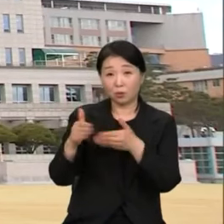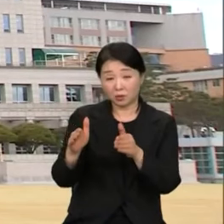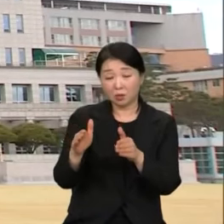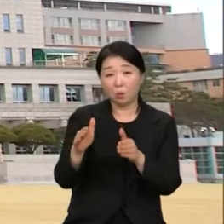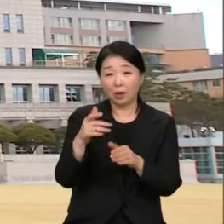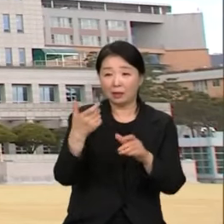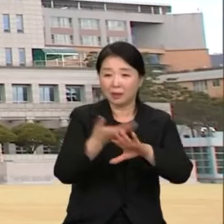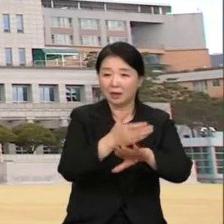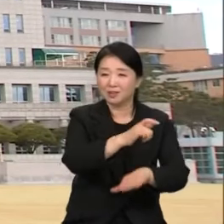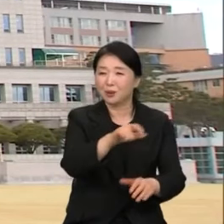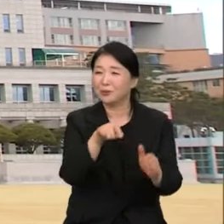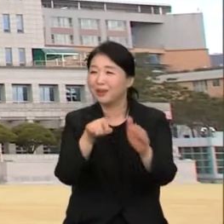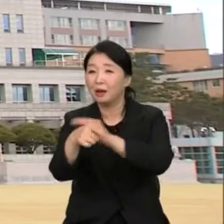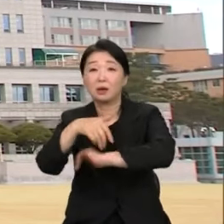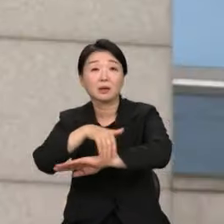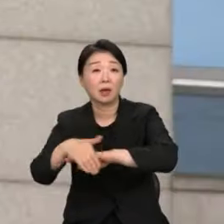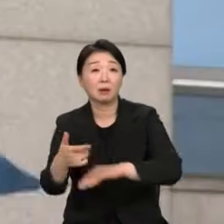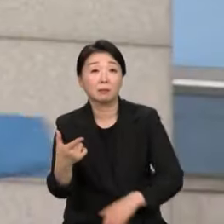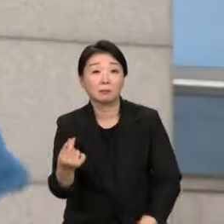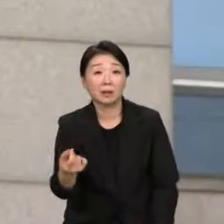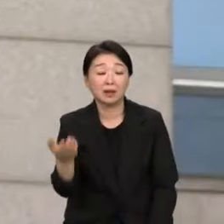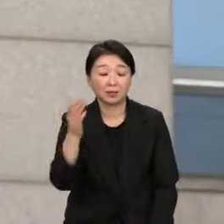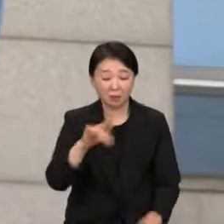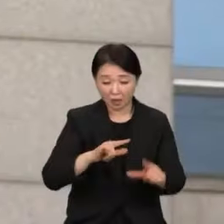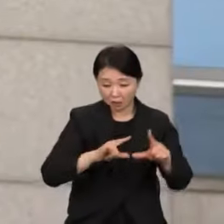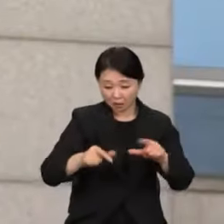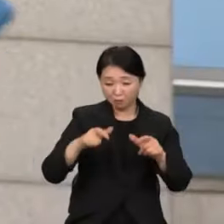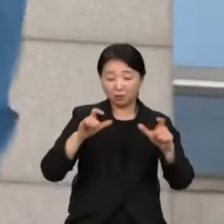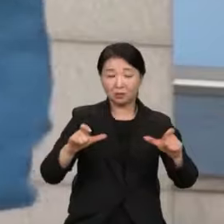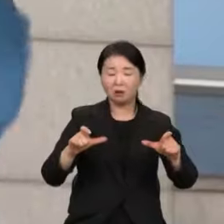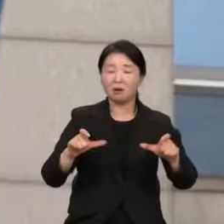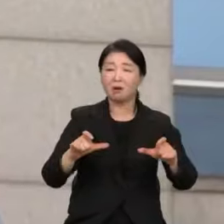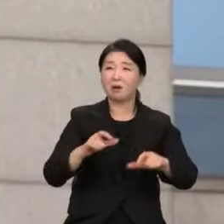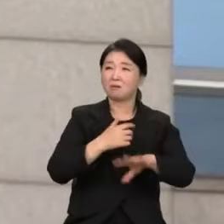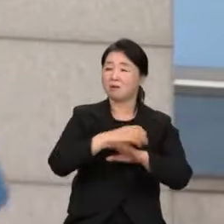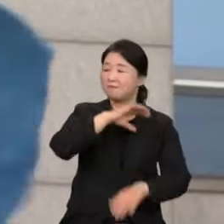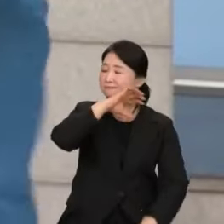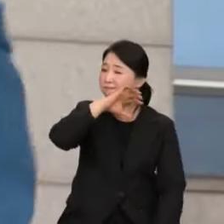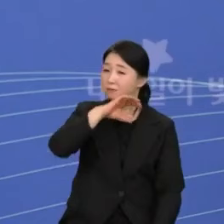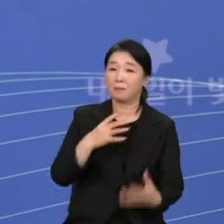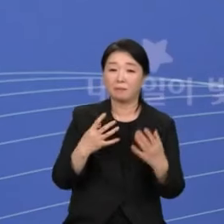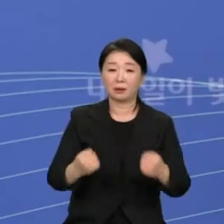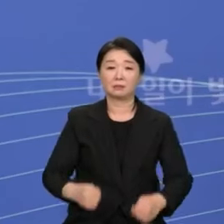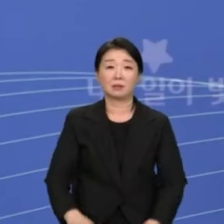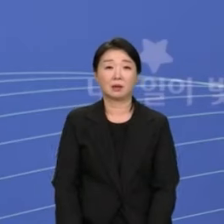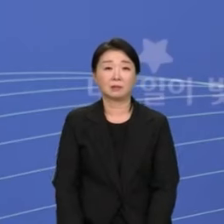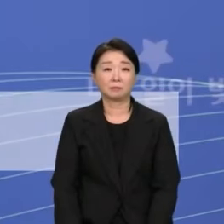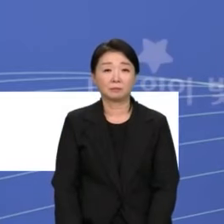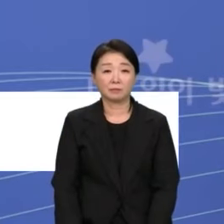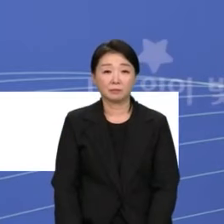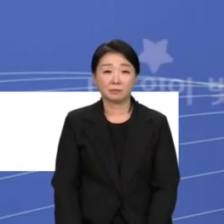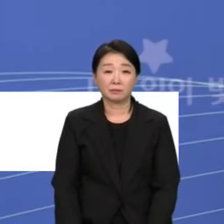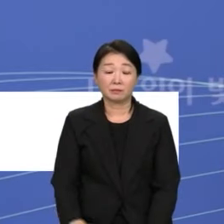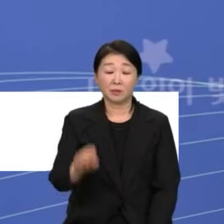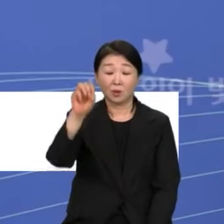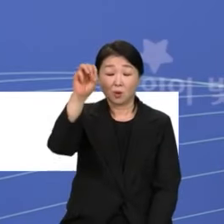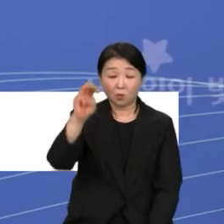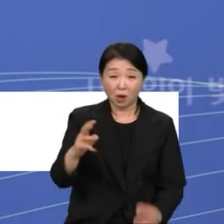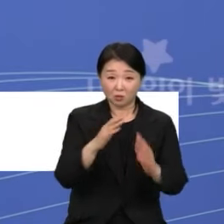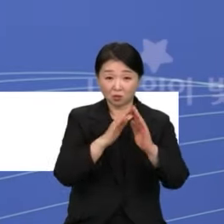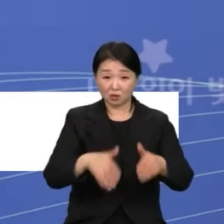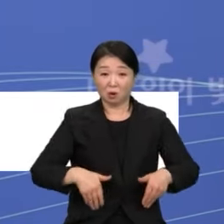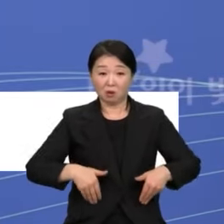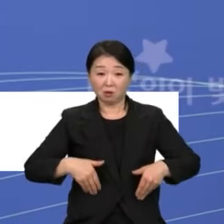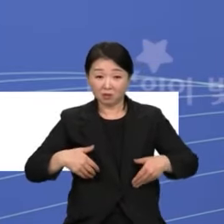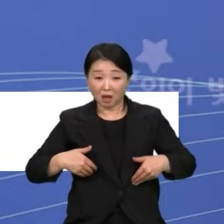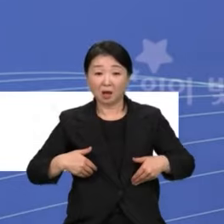다른 지역도 찾겠다는 계획이지만 일부 지역에선 반발의 목소리가 나왔습니다. 광주와 전남에만 공동